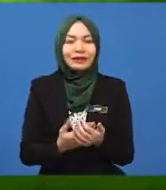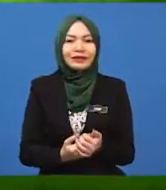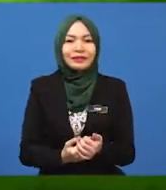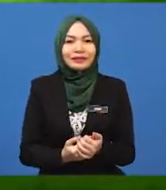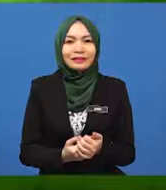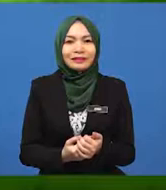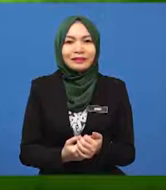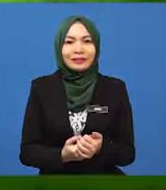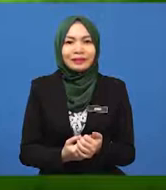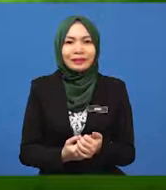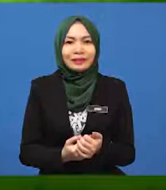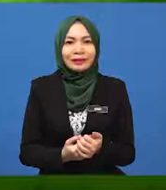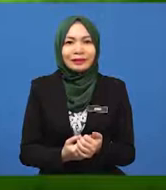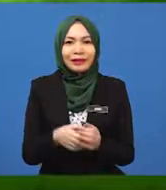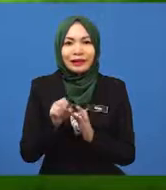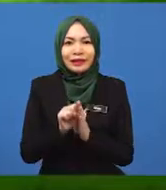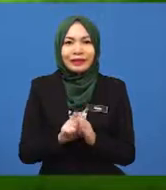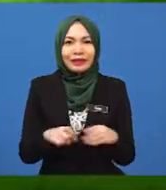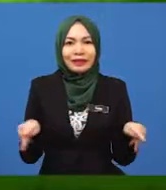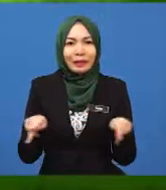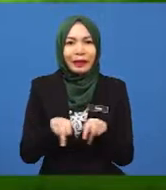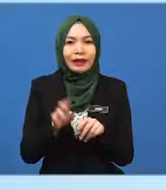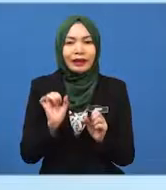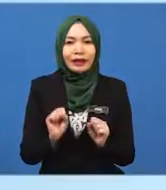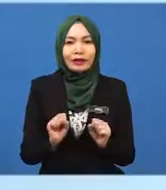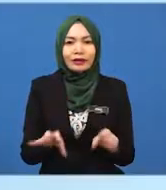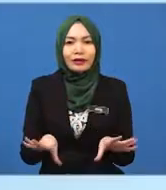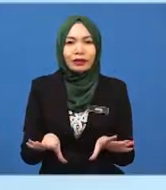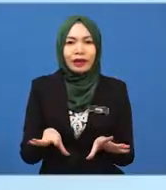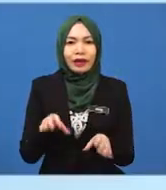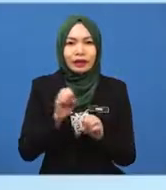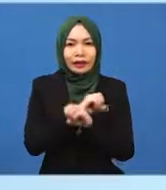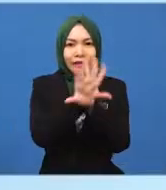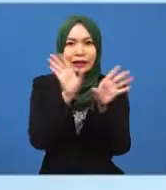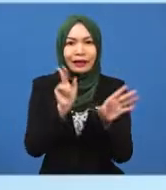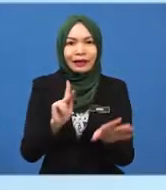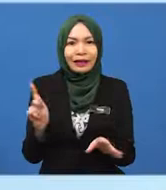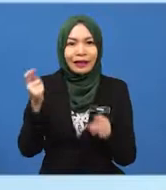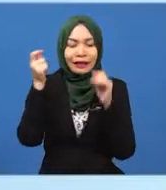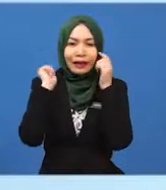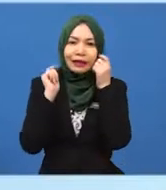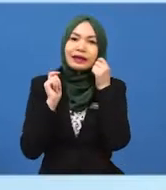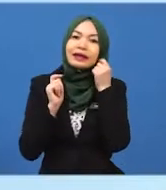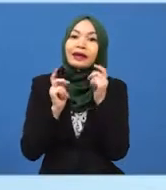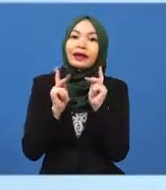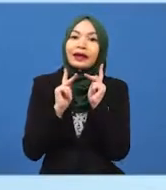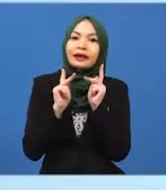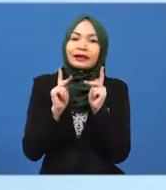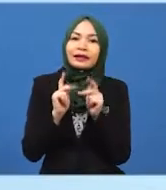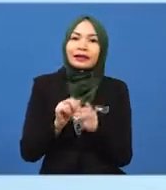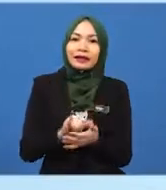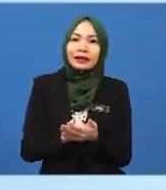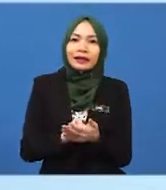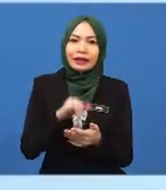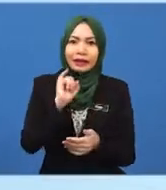Seperti yang telah diterangkan pada awal tadi, kata pemberi ialah hadir